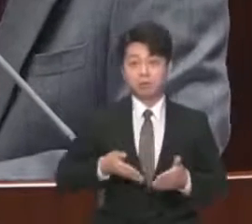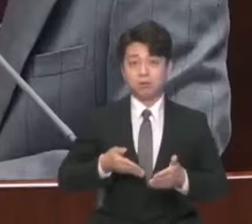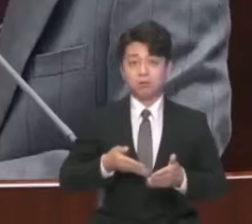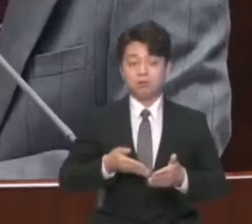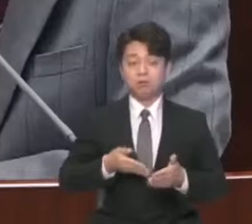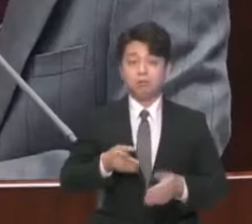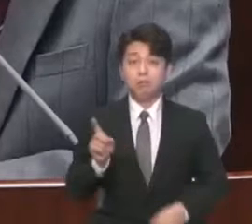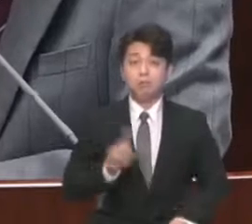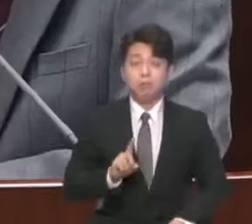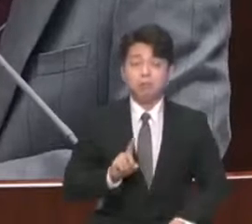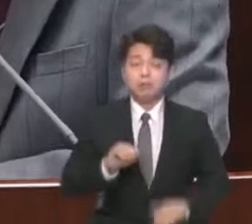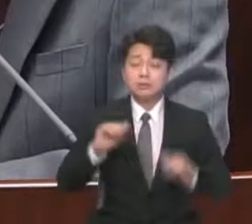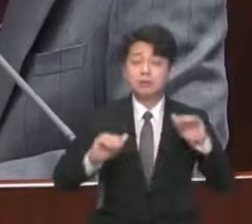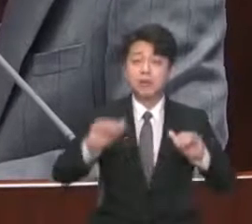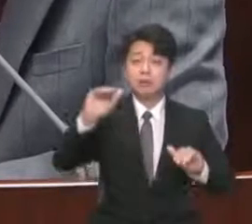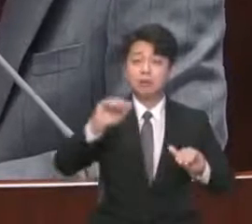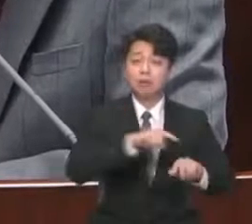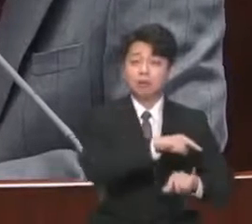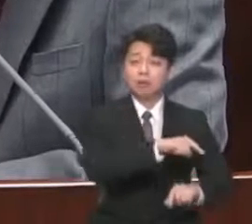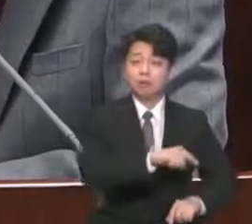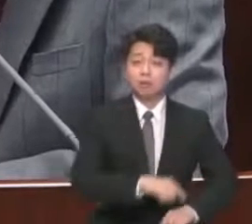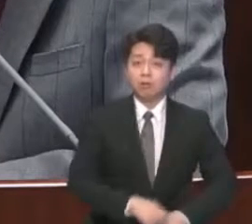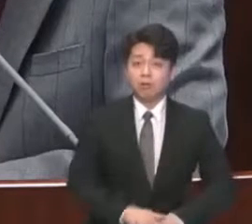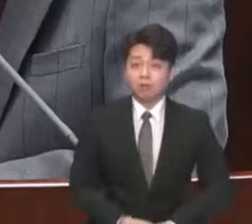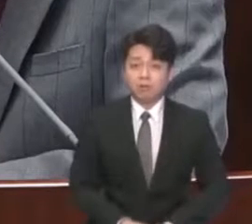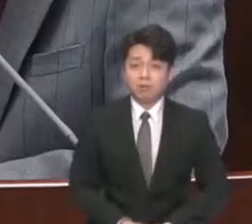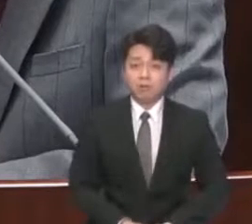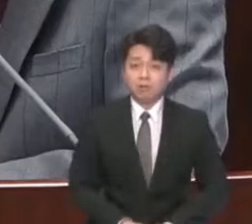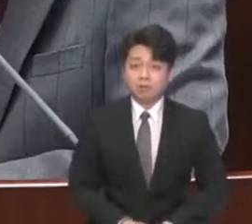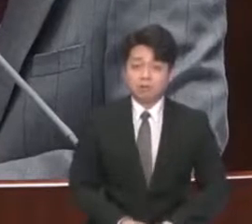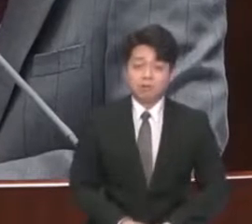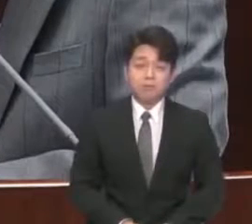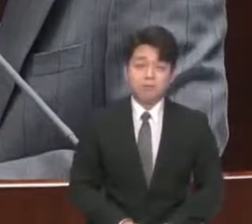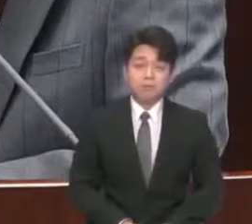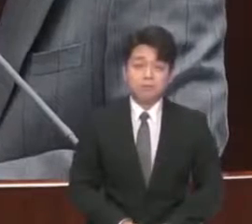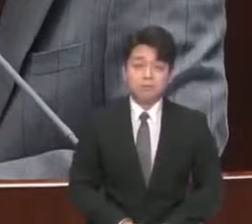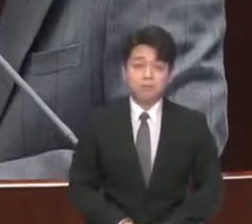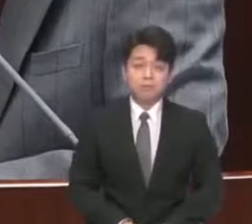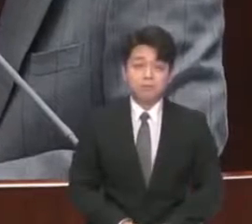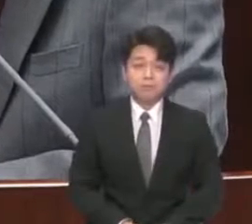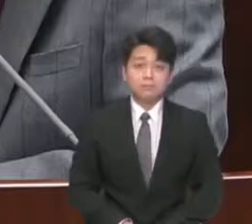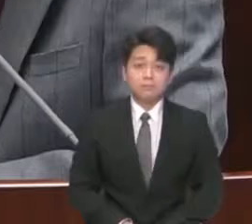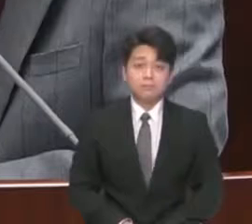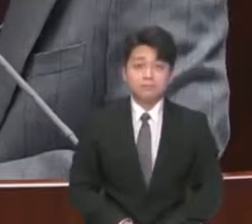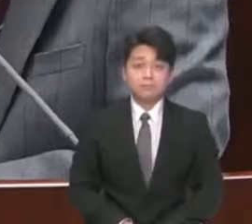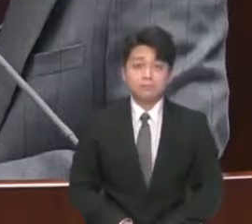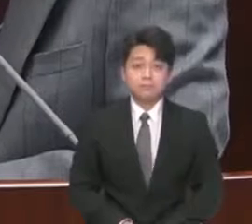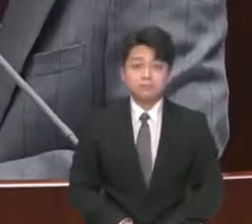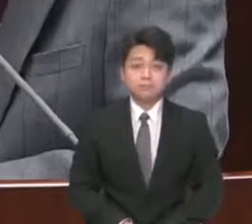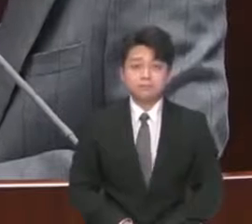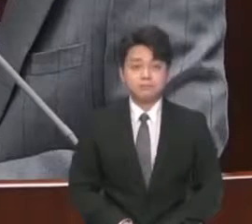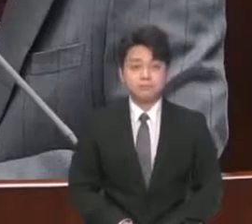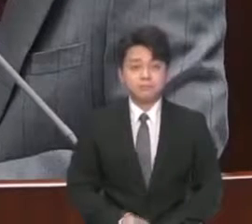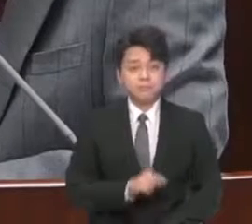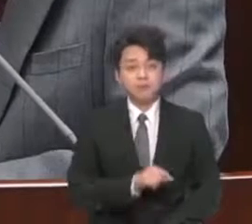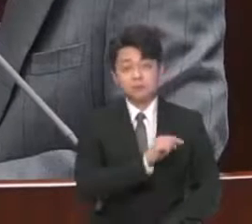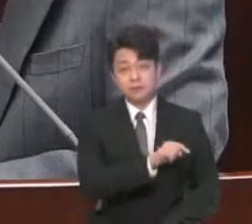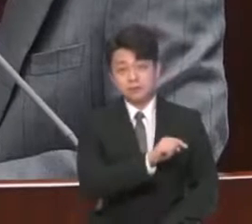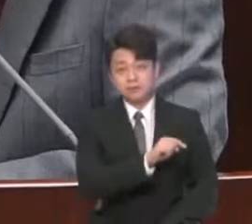비해서 차별받은 거 맞죠? 뭐 과거에 저런 사례가 어떤